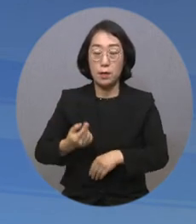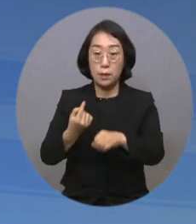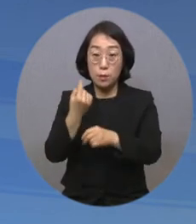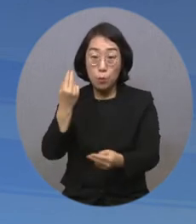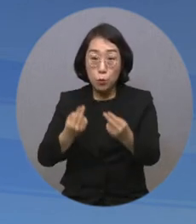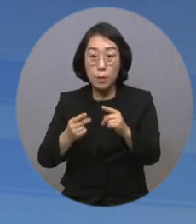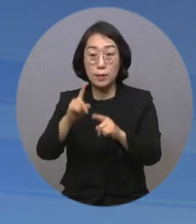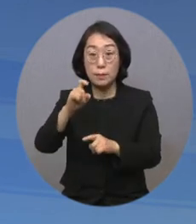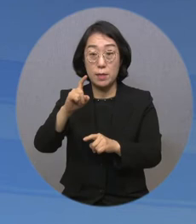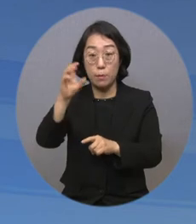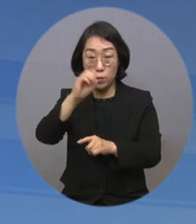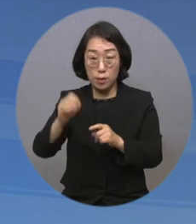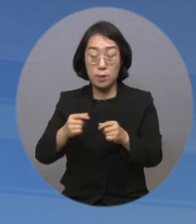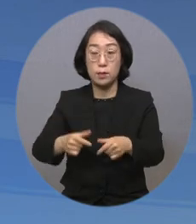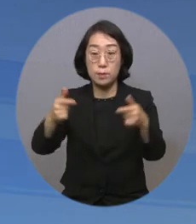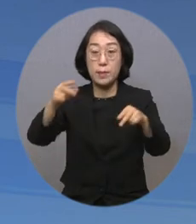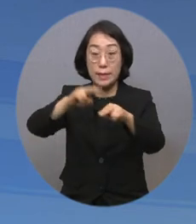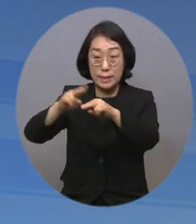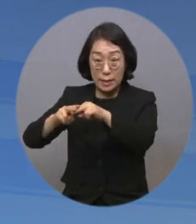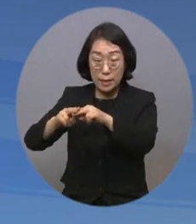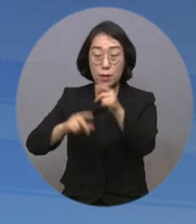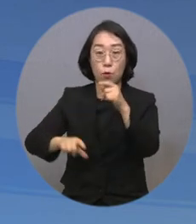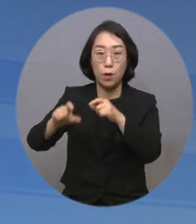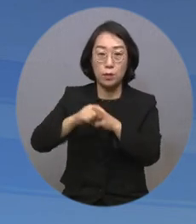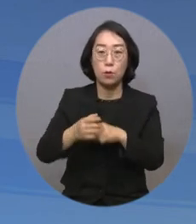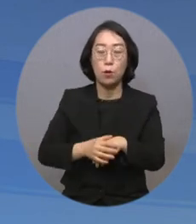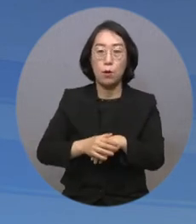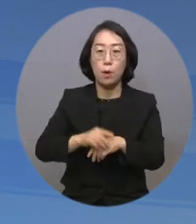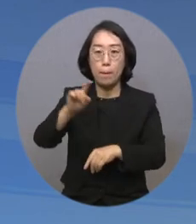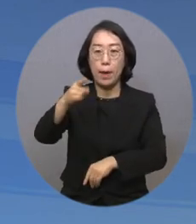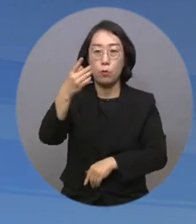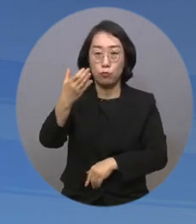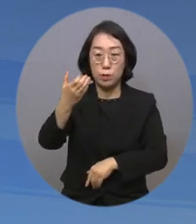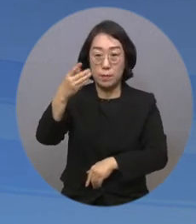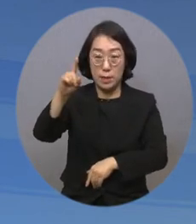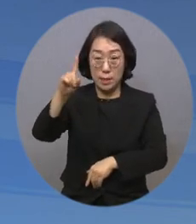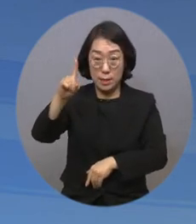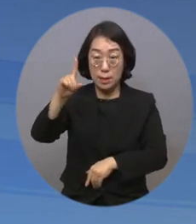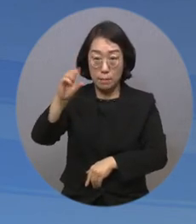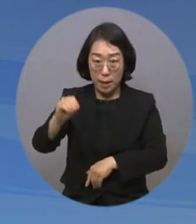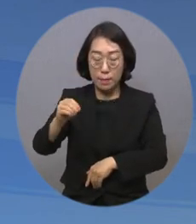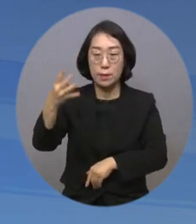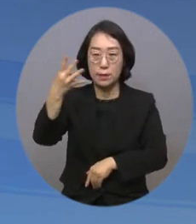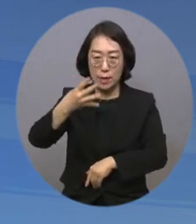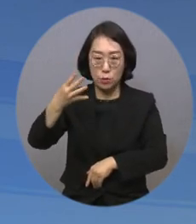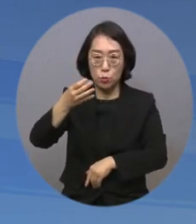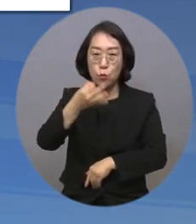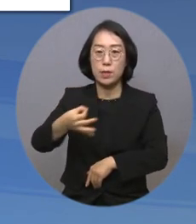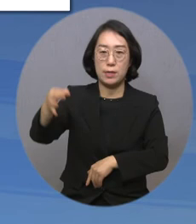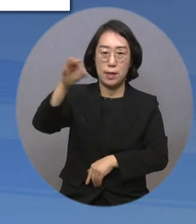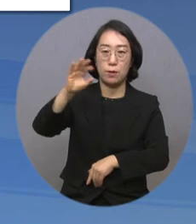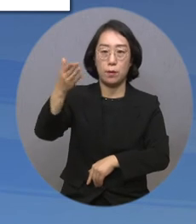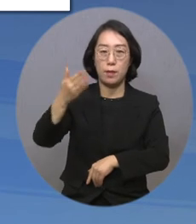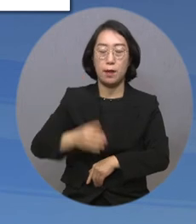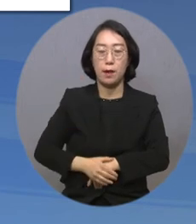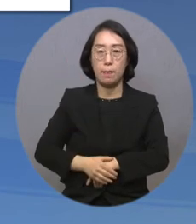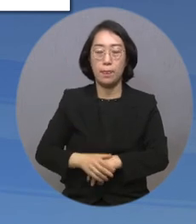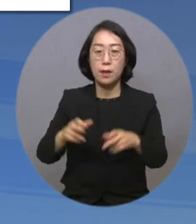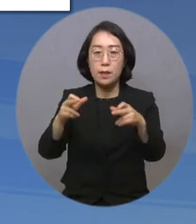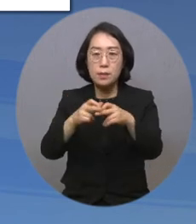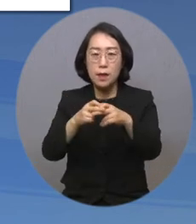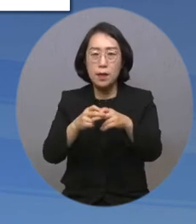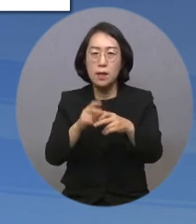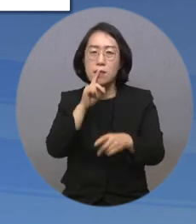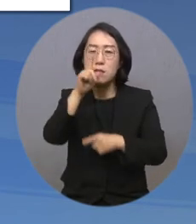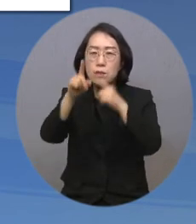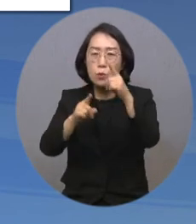10.6% 확대하고 임금 수준은 월 191만 4천 원으로 인상됩니다. 장애인 등록 불편